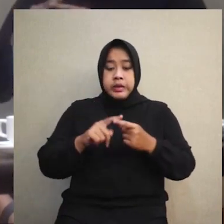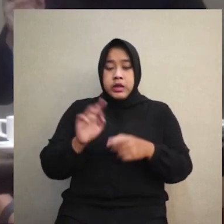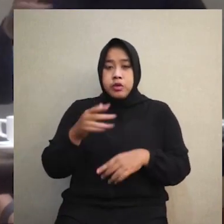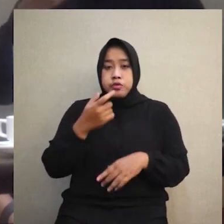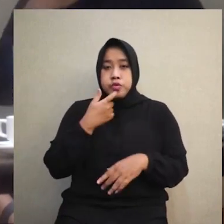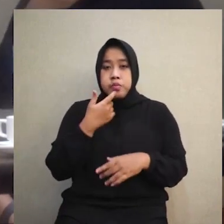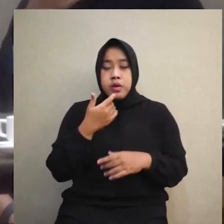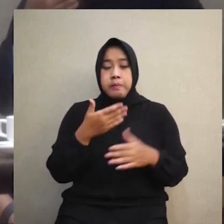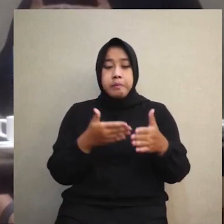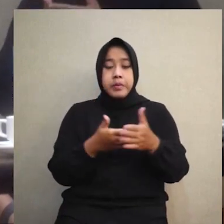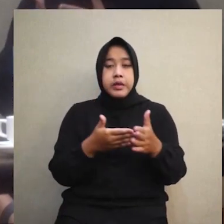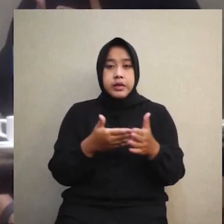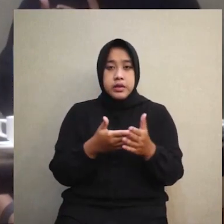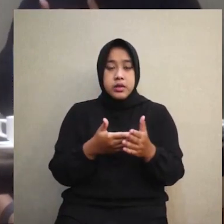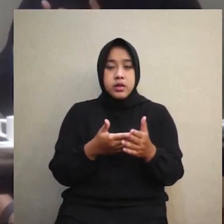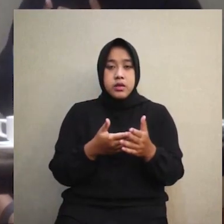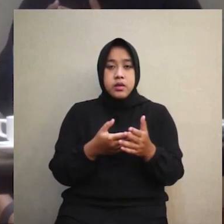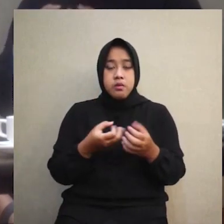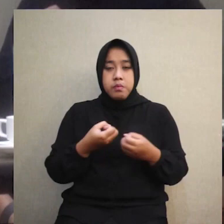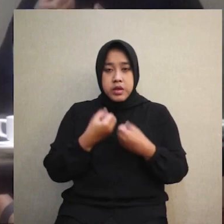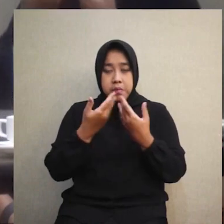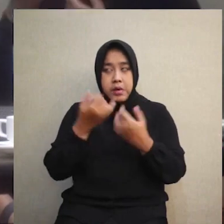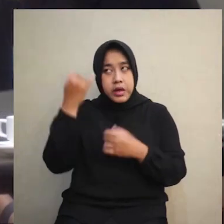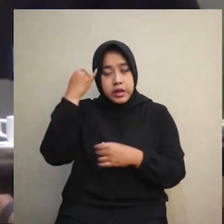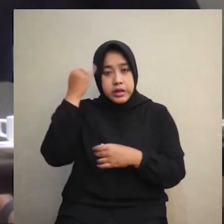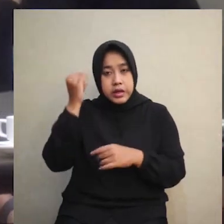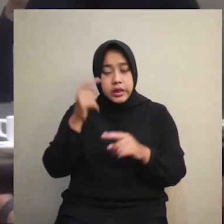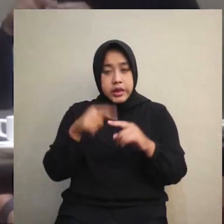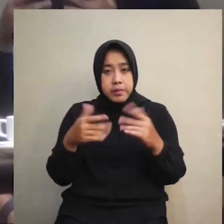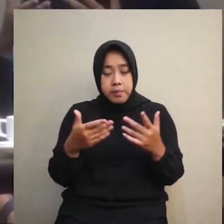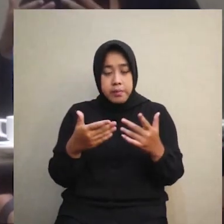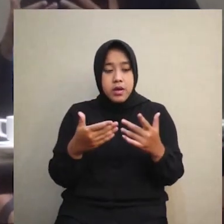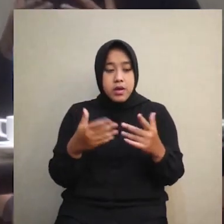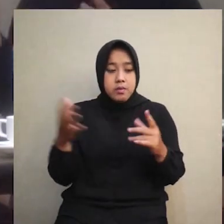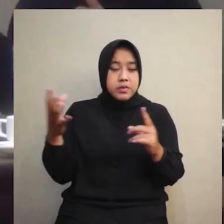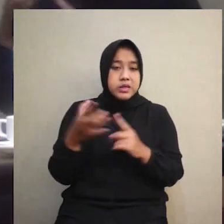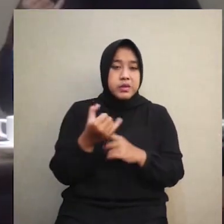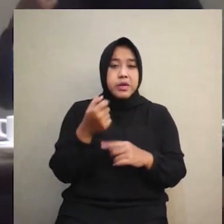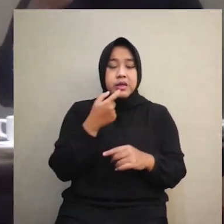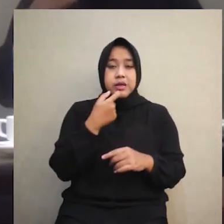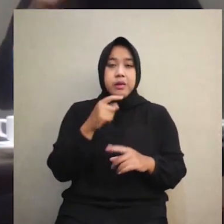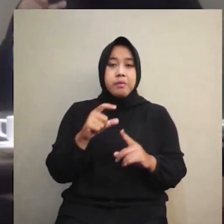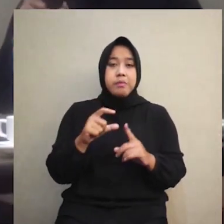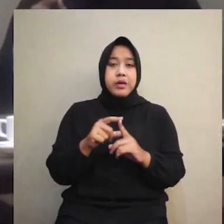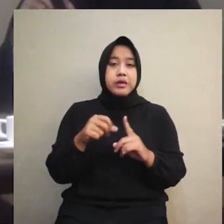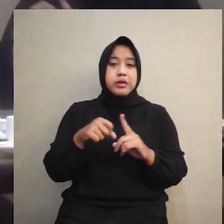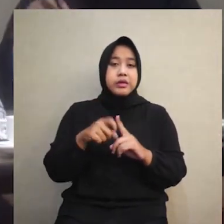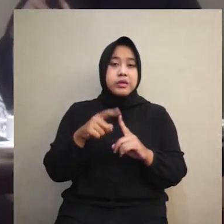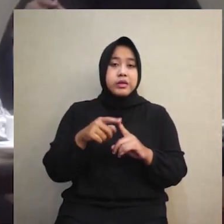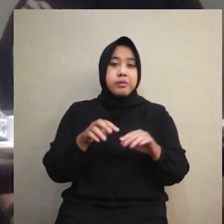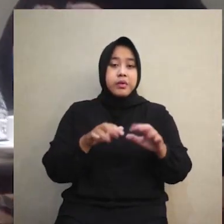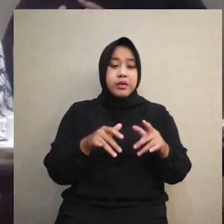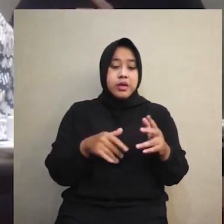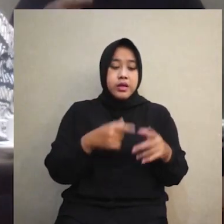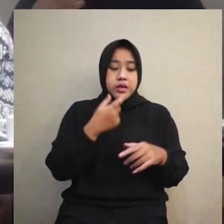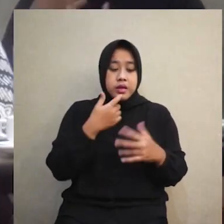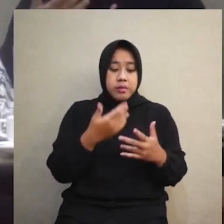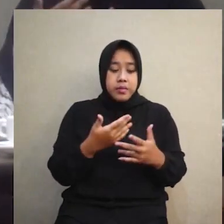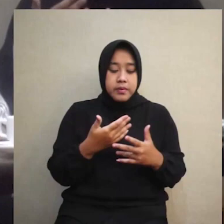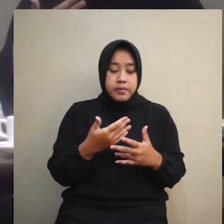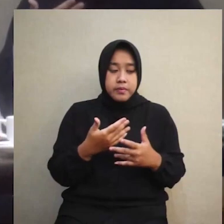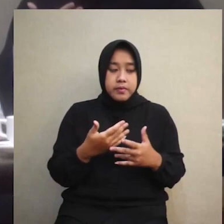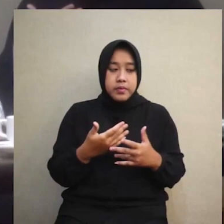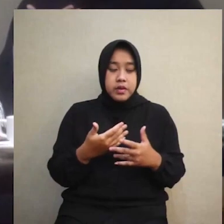berhenti pada penyampaian gagasan tapi harus sampai pada mendikti pengetiknya gitu jadi